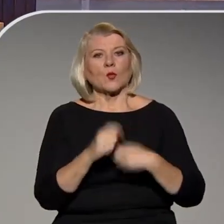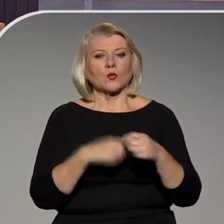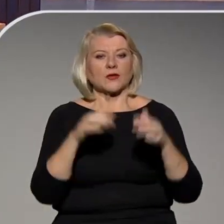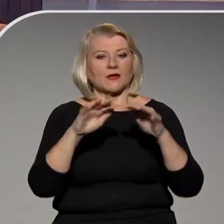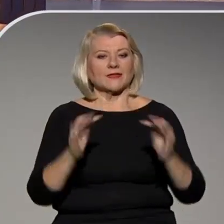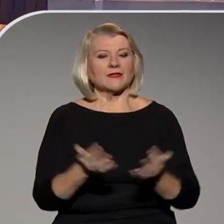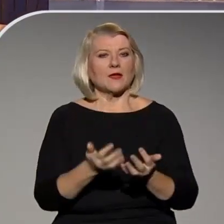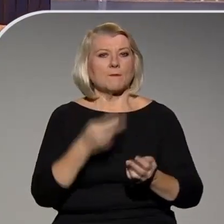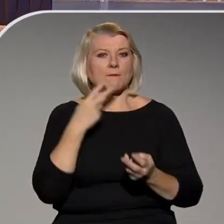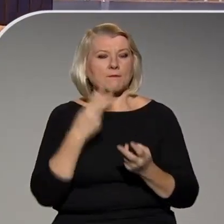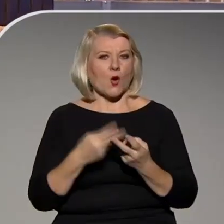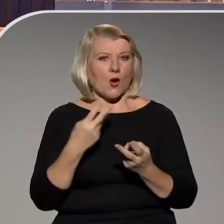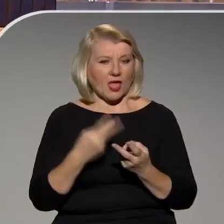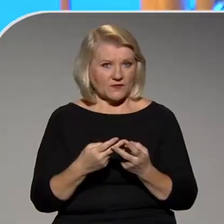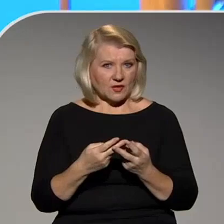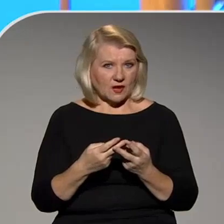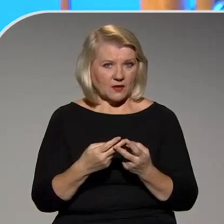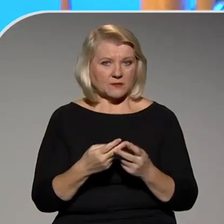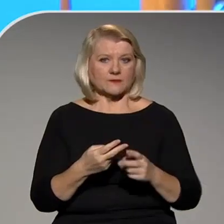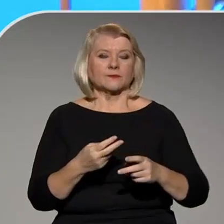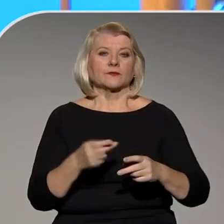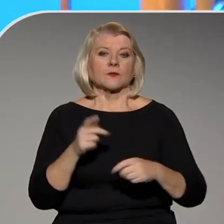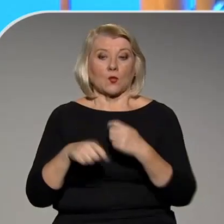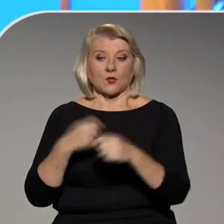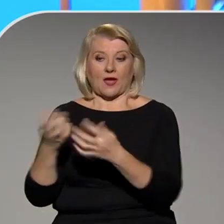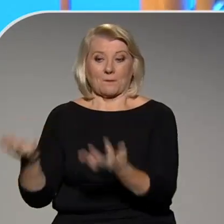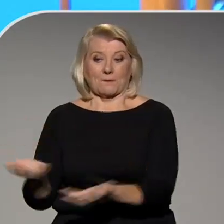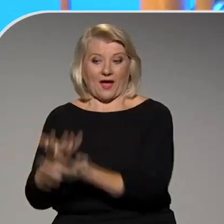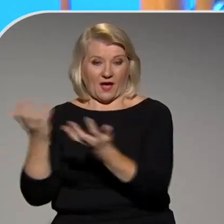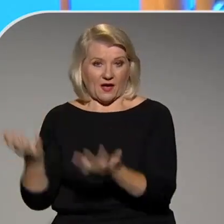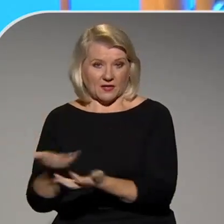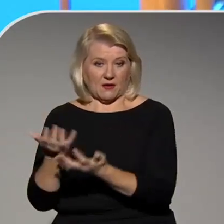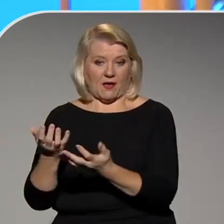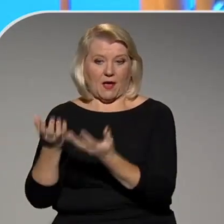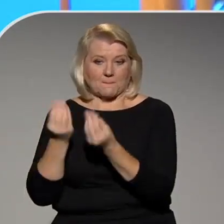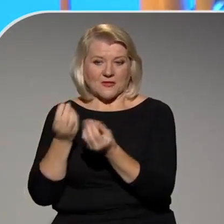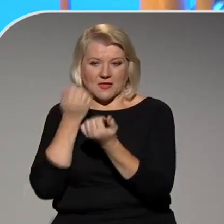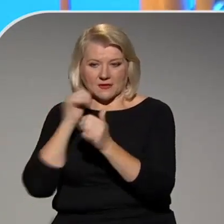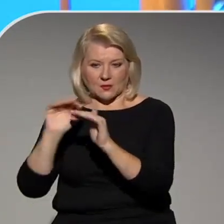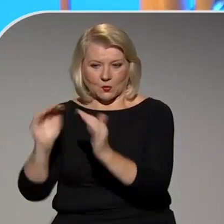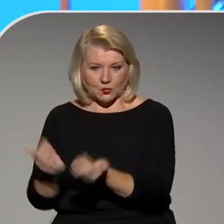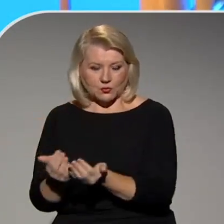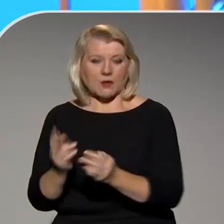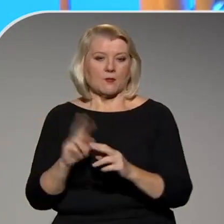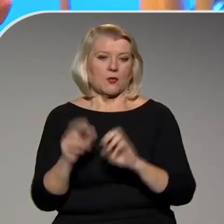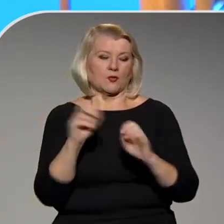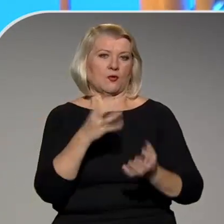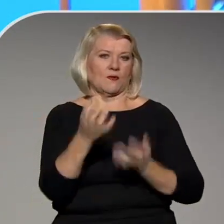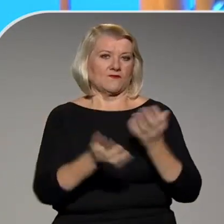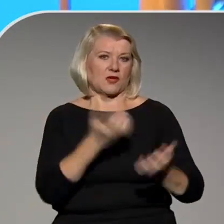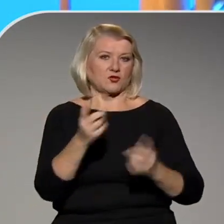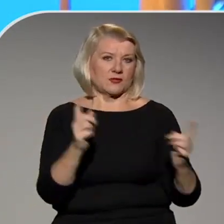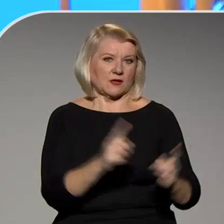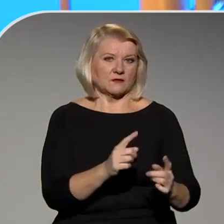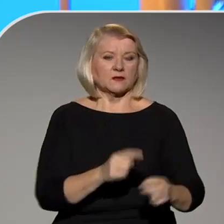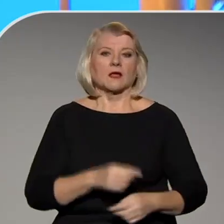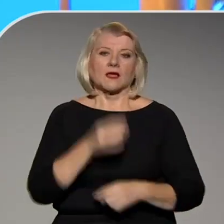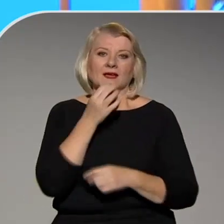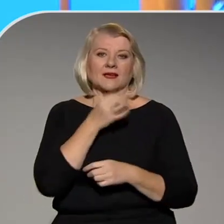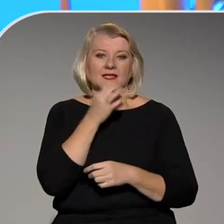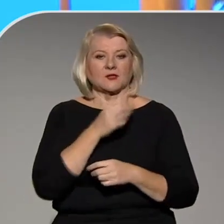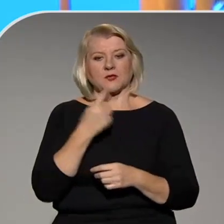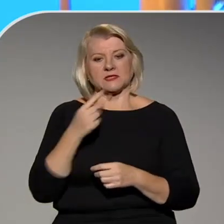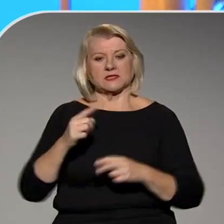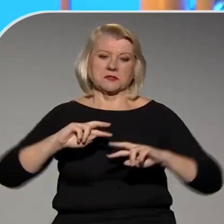dýňovou polévku, tak vlastně takhle napařená dýně bude mít kratší dobu varu. Když se rozhodnu ji grilovat, v